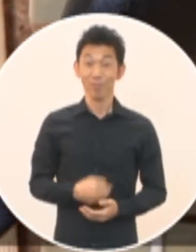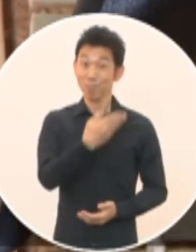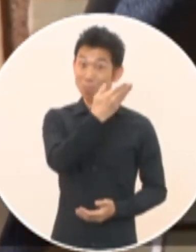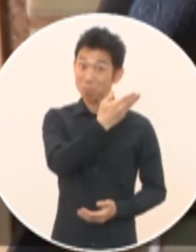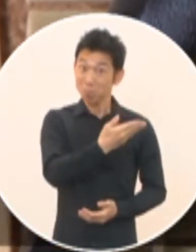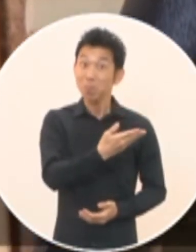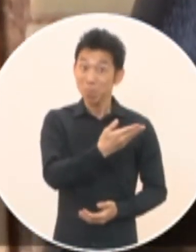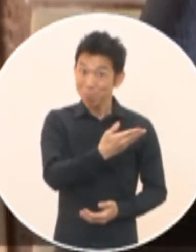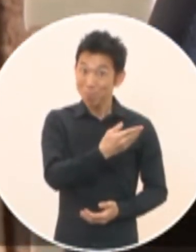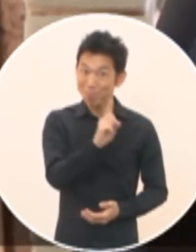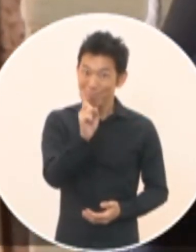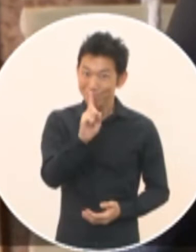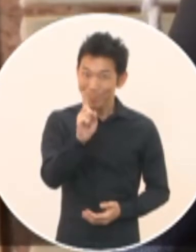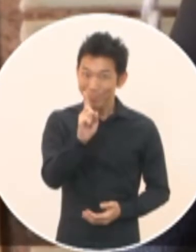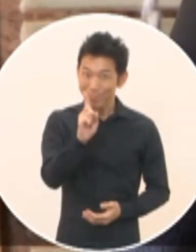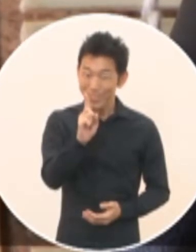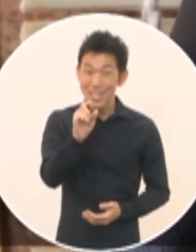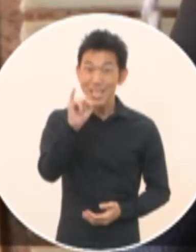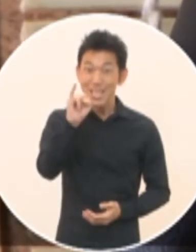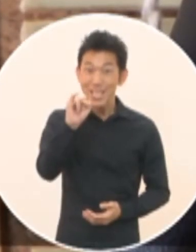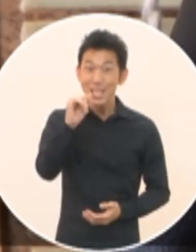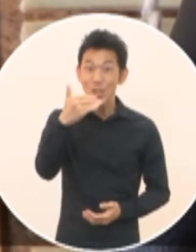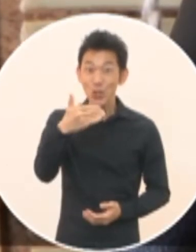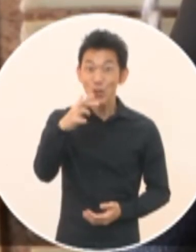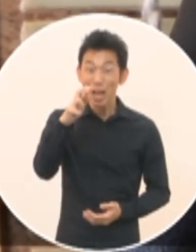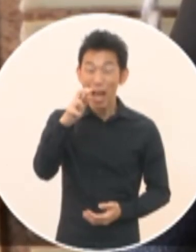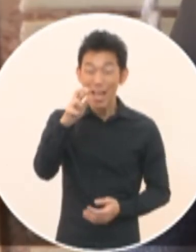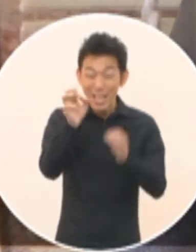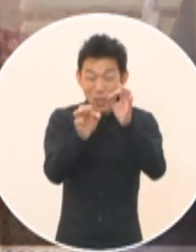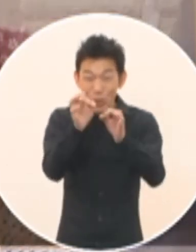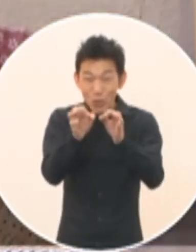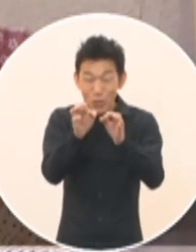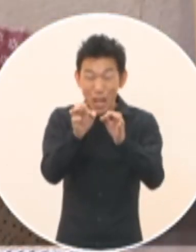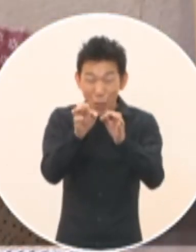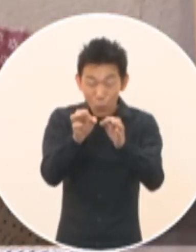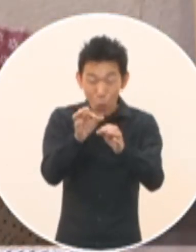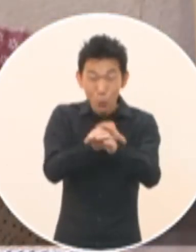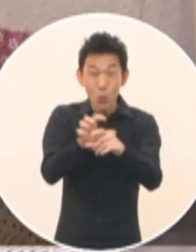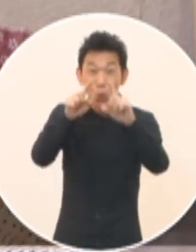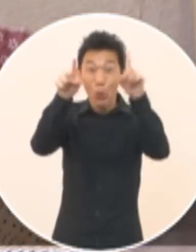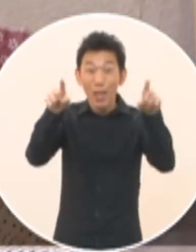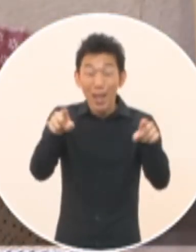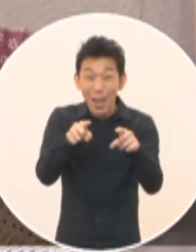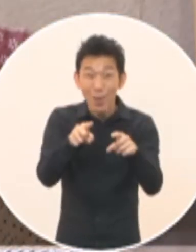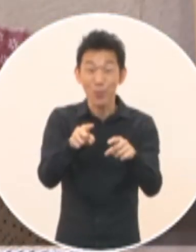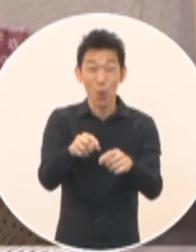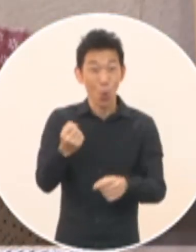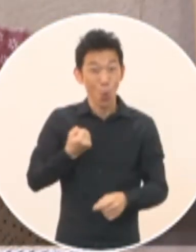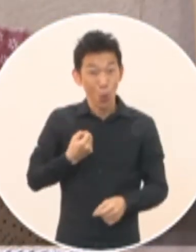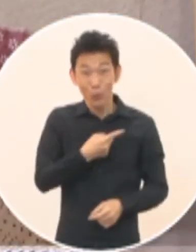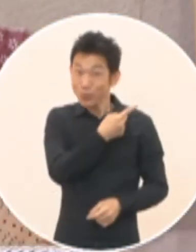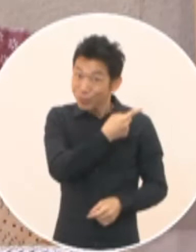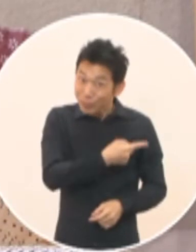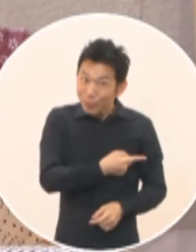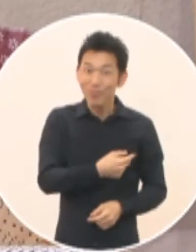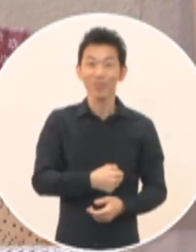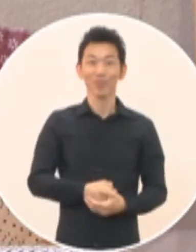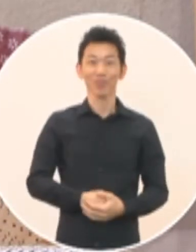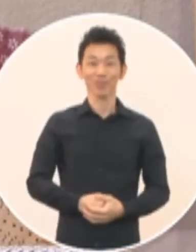こちらの作品はイクラの手巻き寿司の時計、面白いですよね。